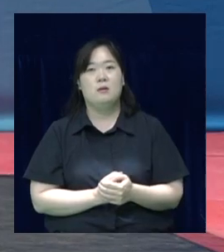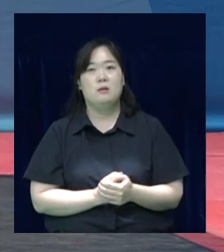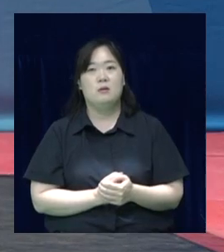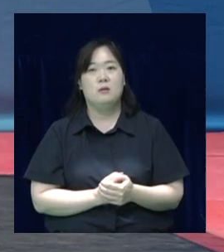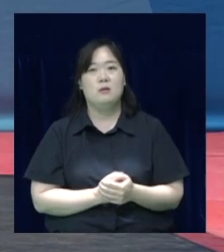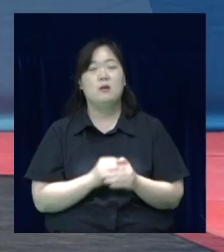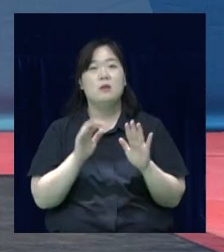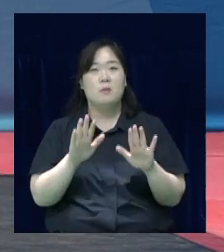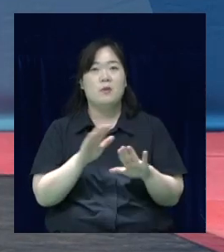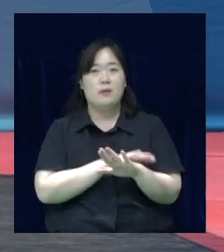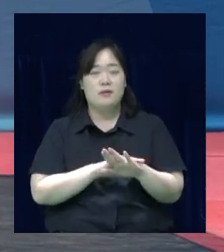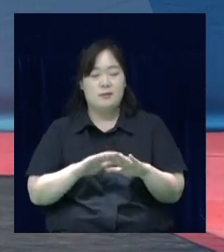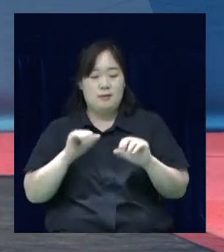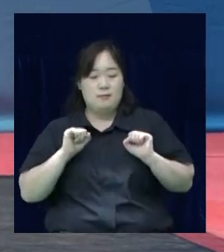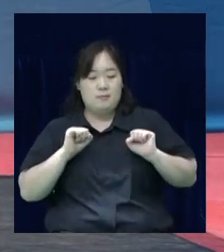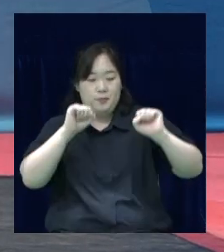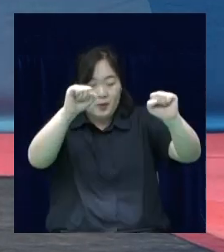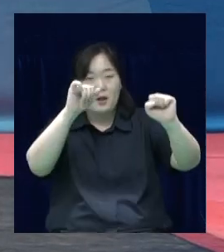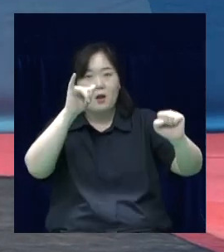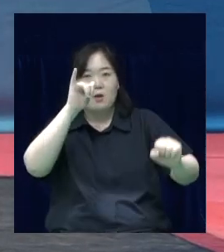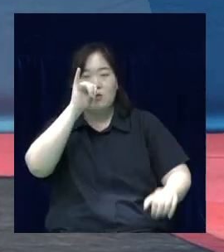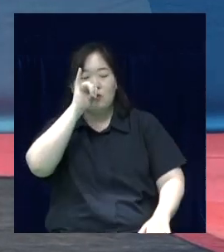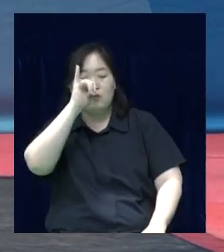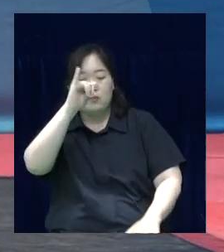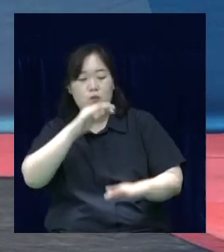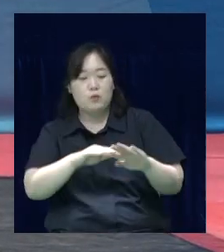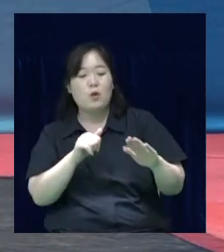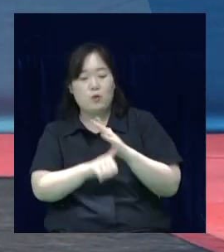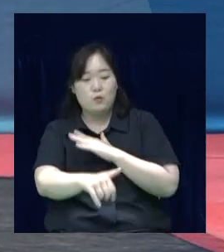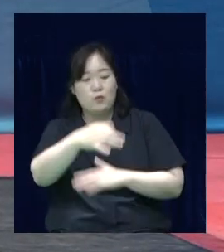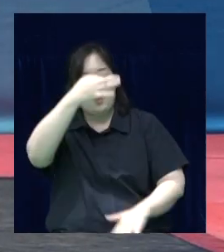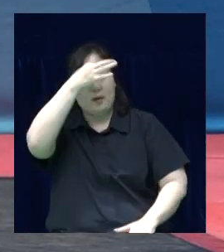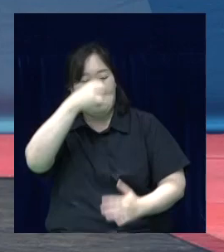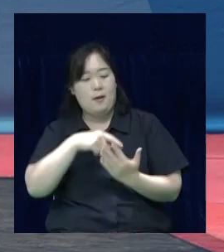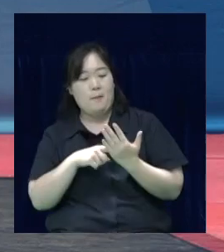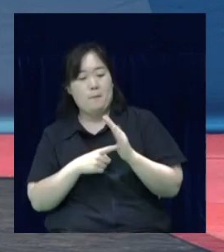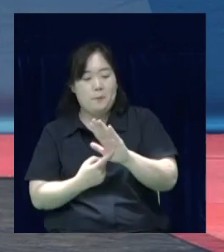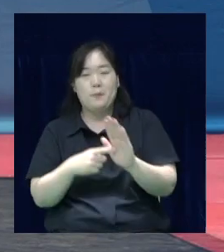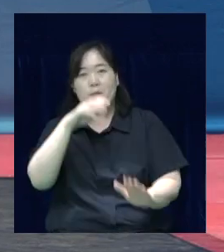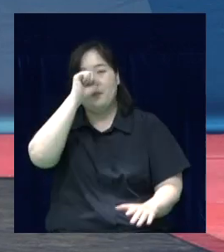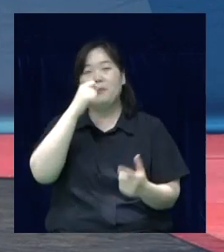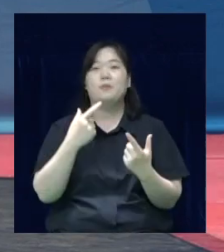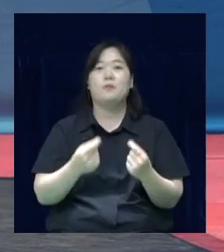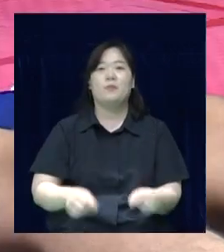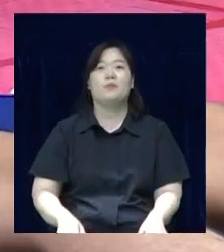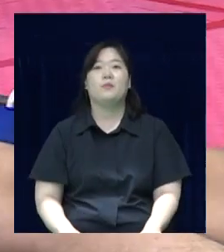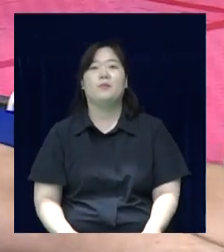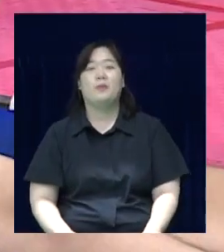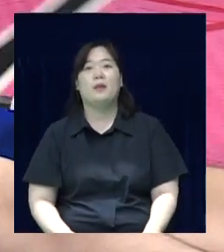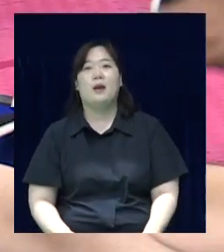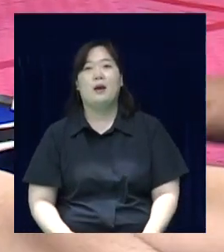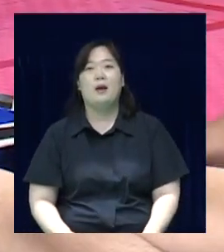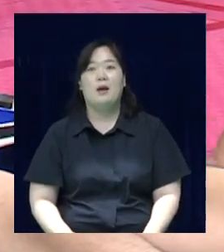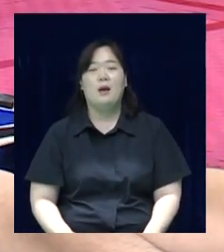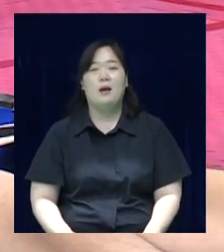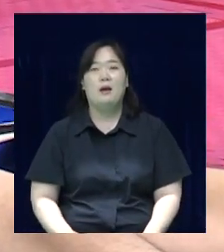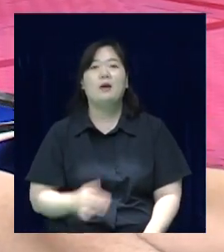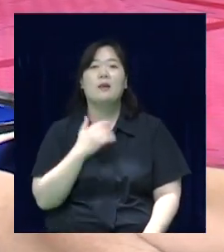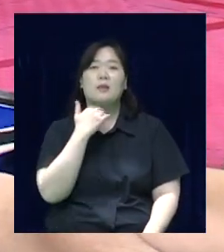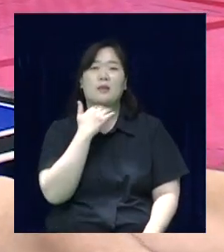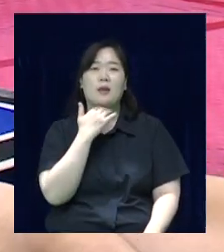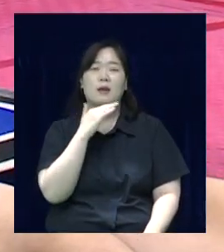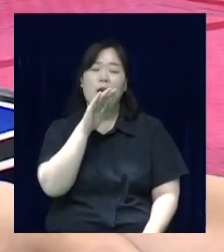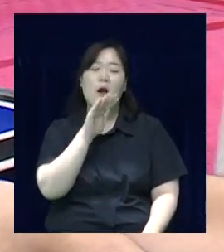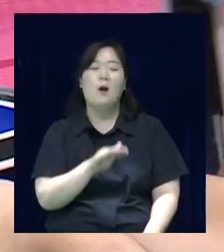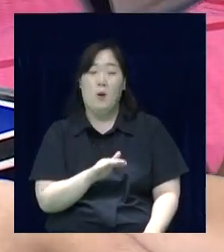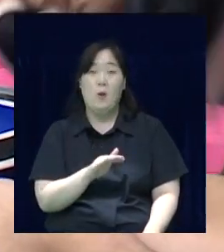잘 들어서 네. 우수 선수 선발이 되어야 하는데 아, 참 걱정입니다. 그렇죠. 좀 굉장히 어린 선수인 만큼 예.